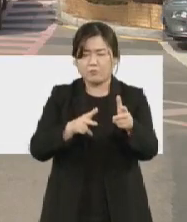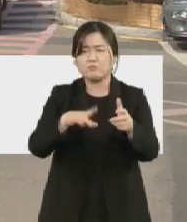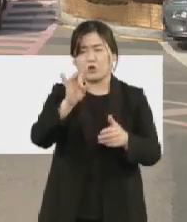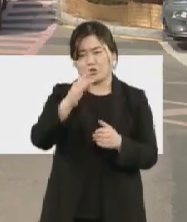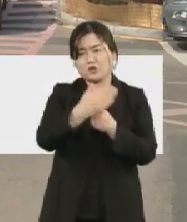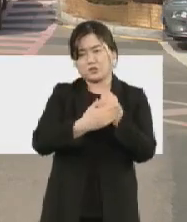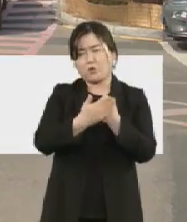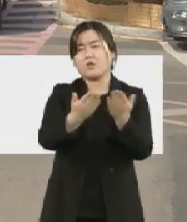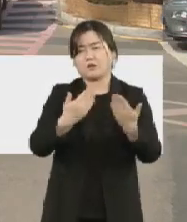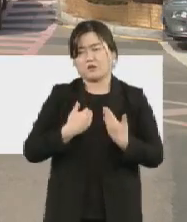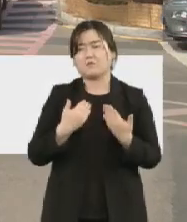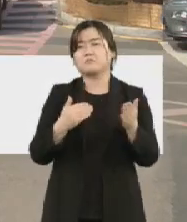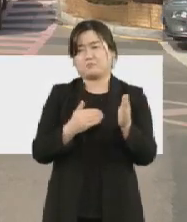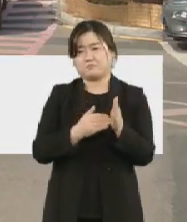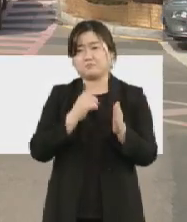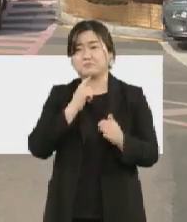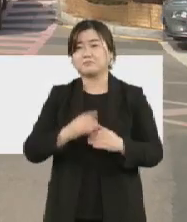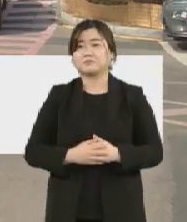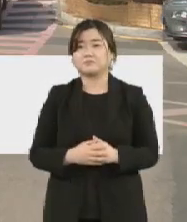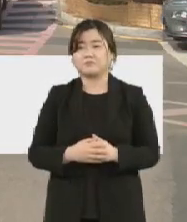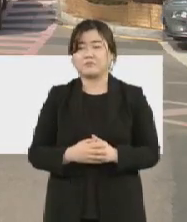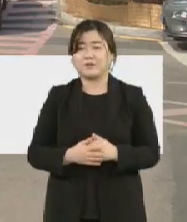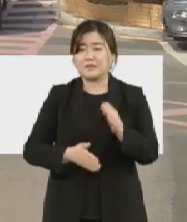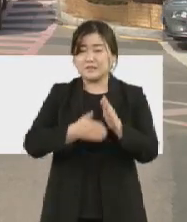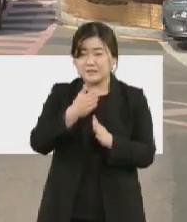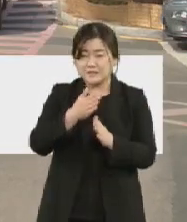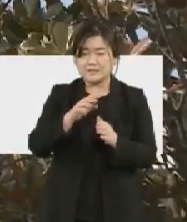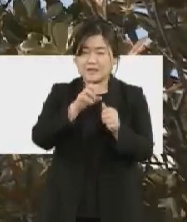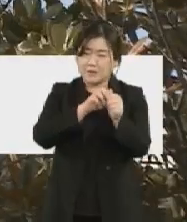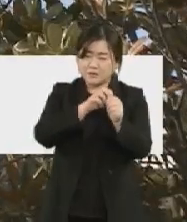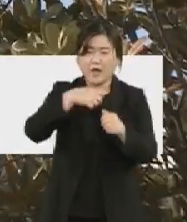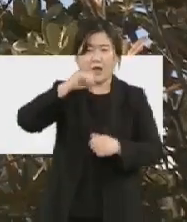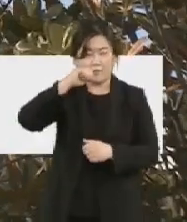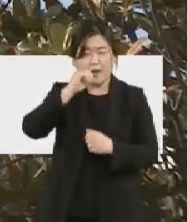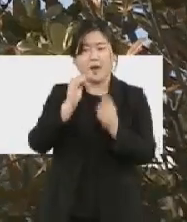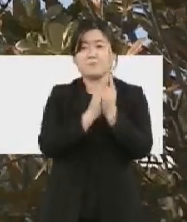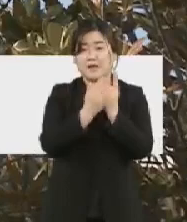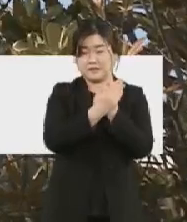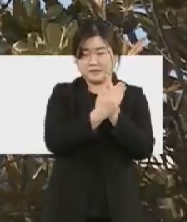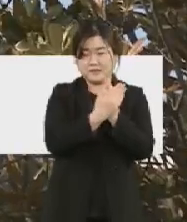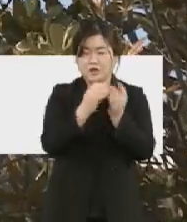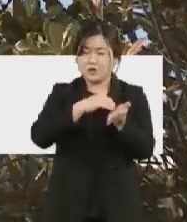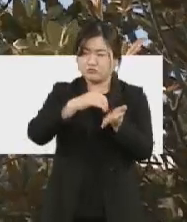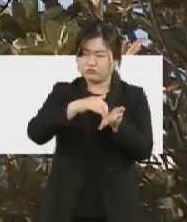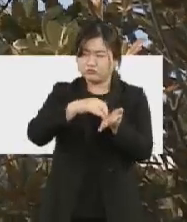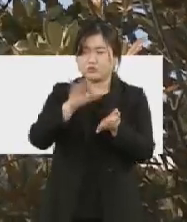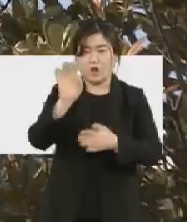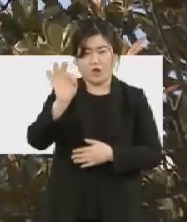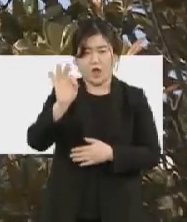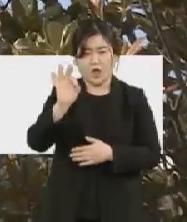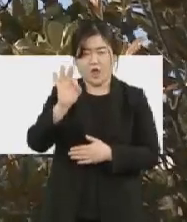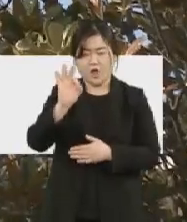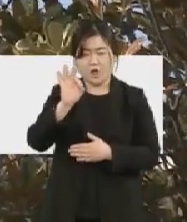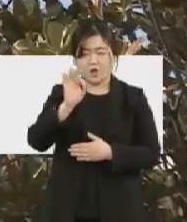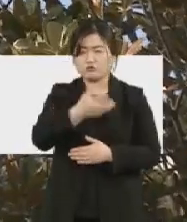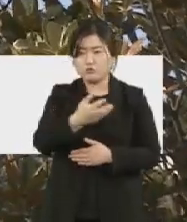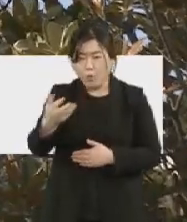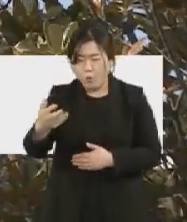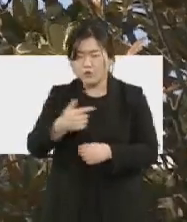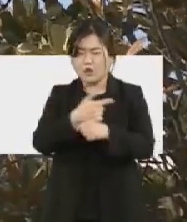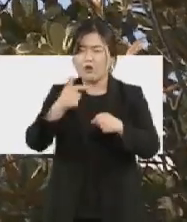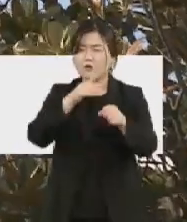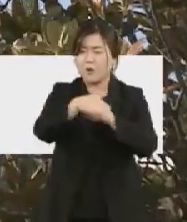혜택을 받게 됐다고 전했습니다 치는 감자 양파 마늘 등 10여개의 붐 목에 유통 대형화와